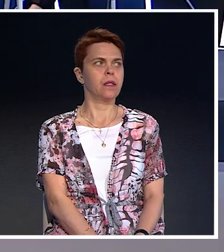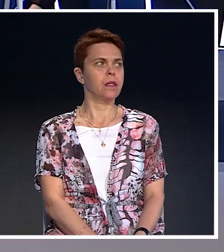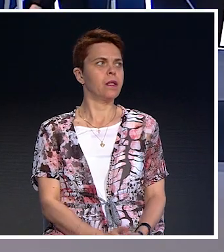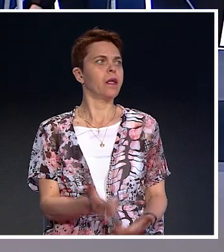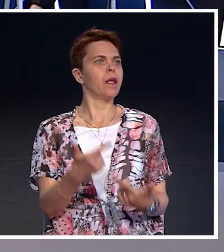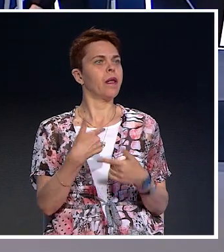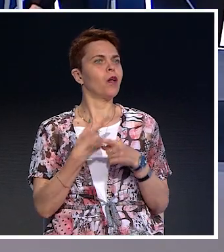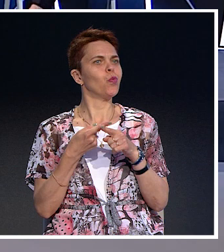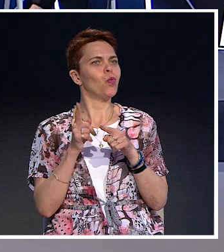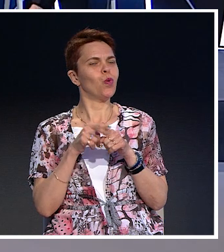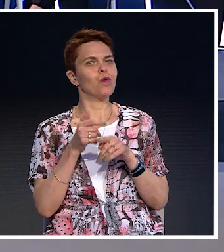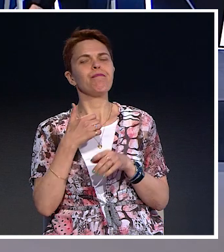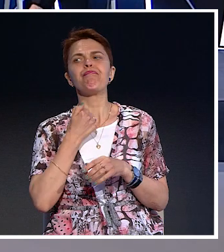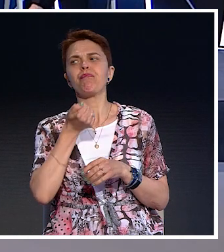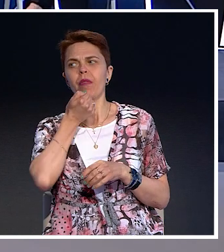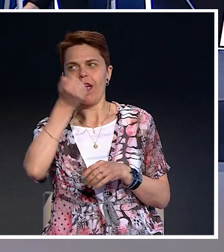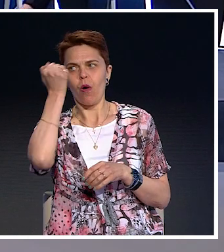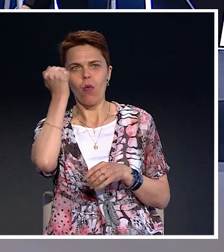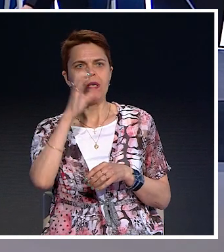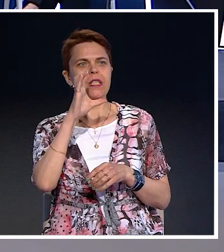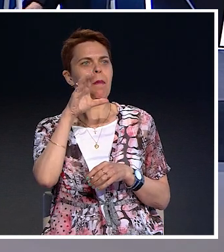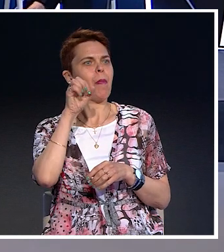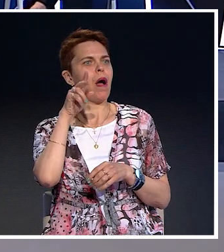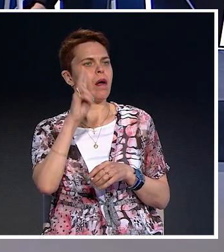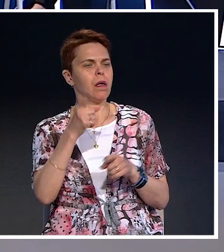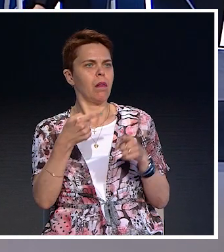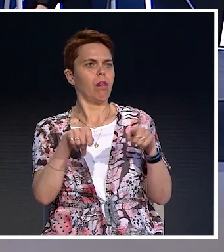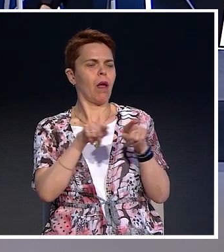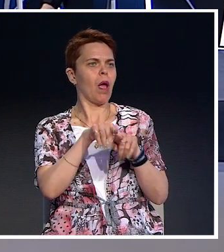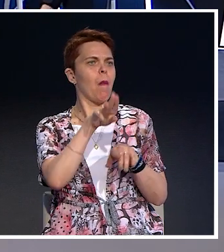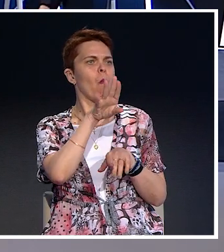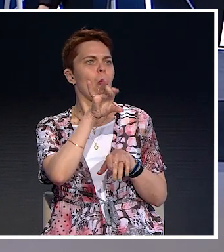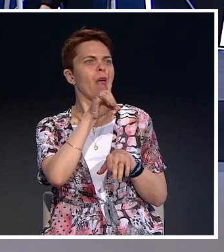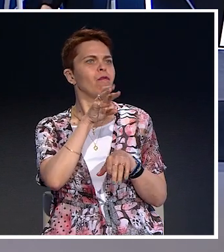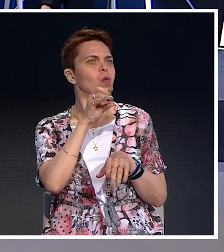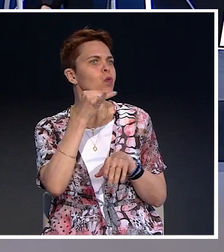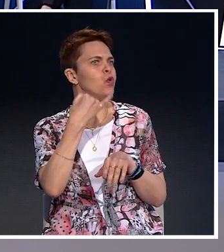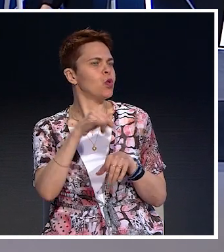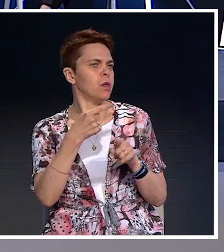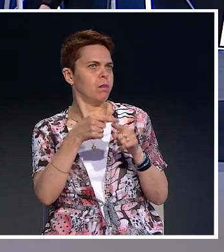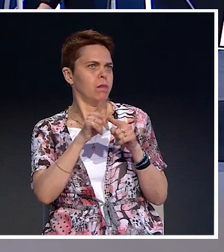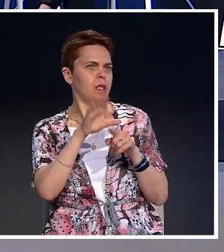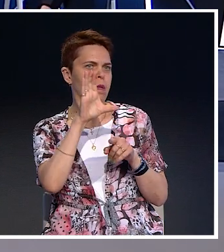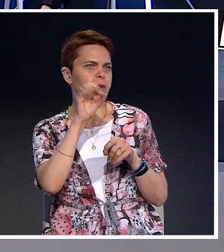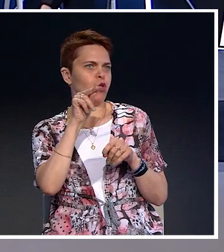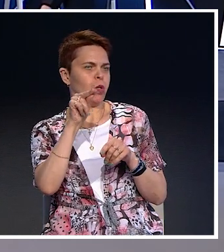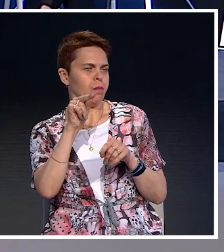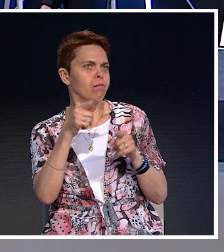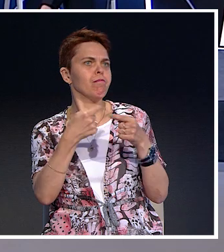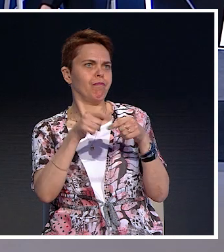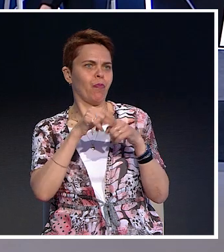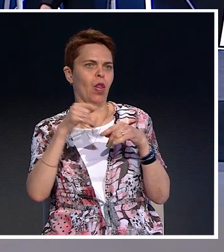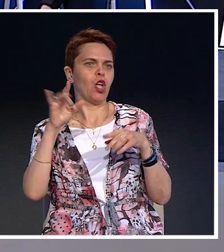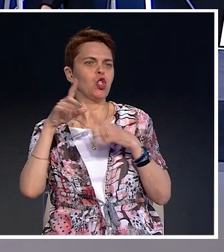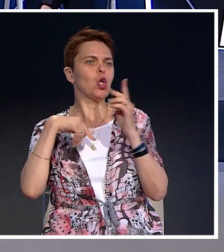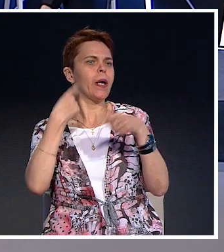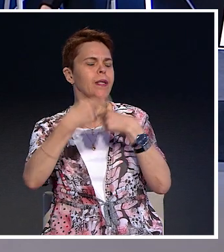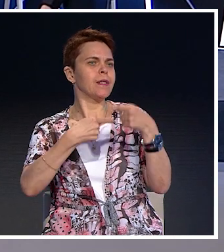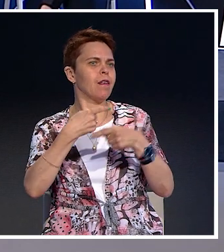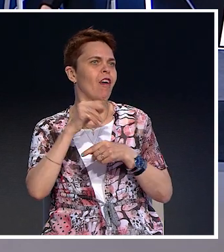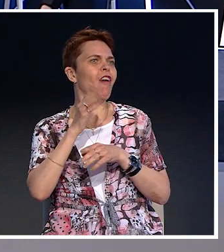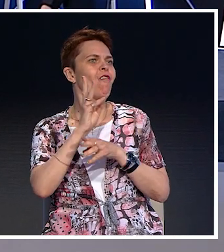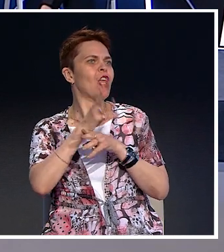вам. Я дякую пані Доріс Пак за такий мотивуючий спіч. Нагадаю, з нами через відеозвернення